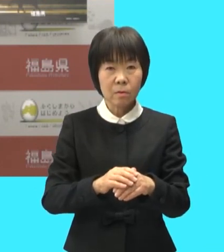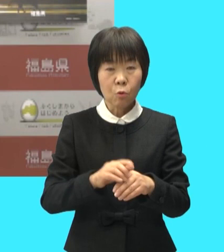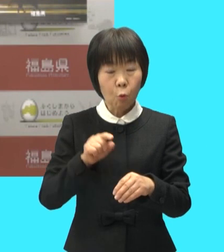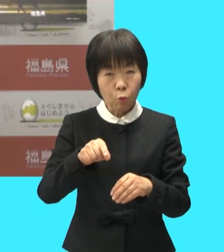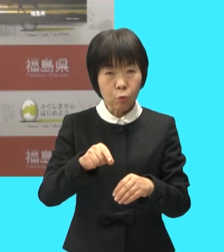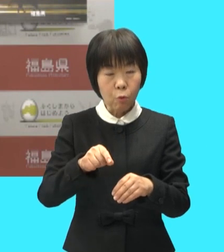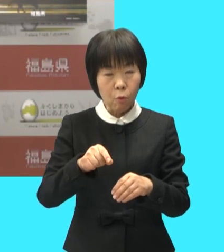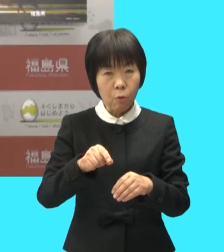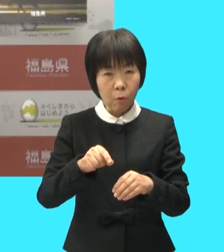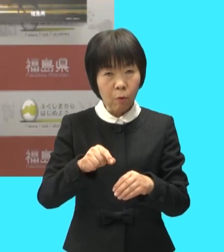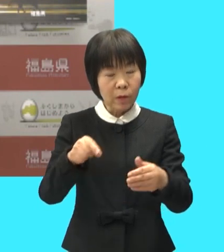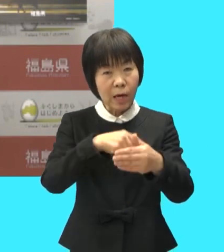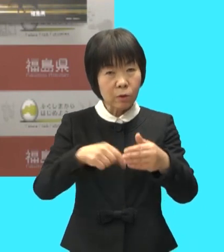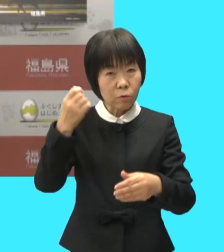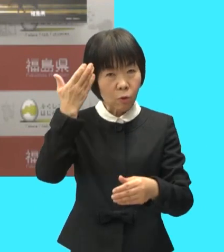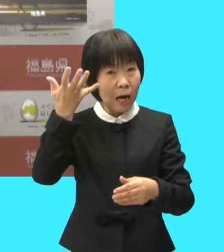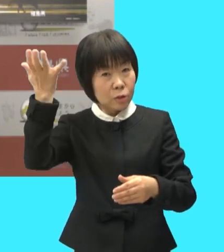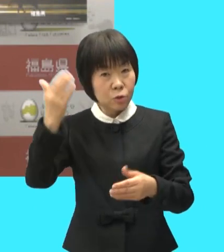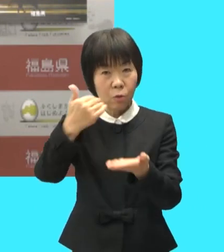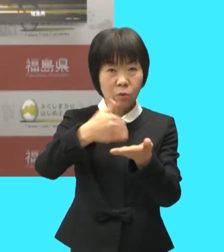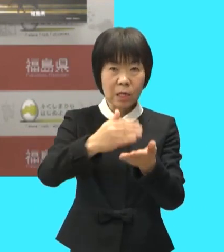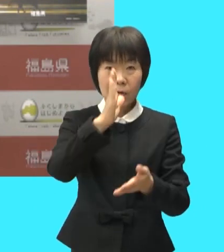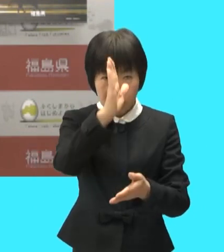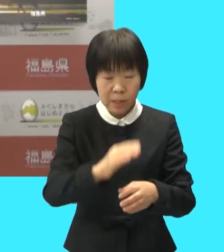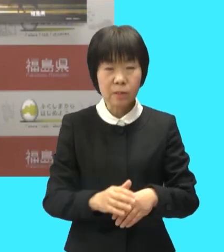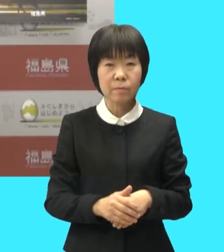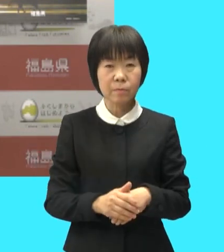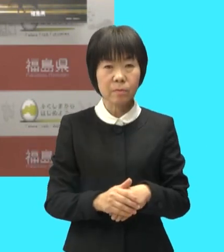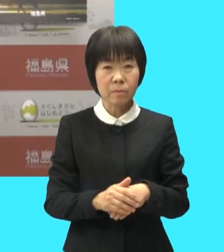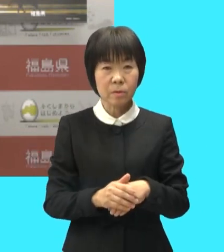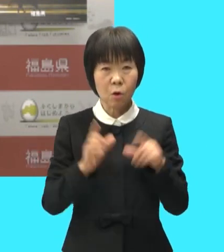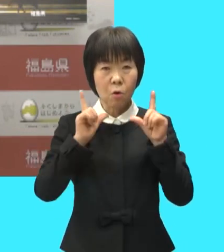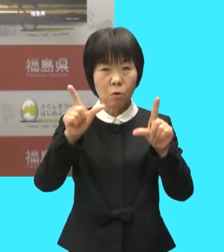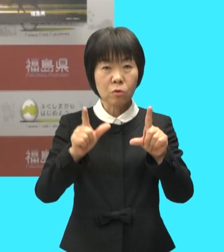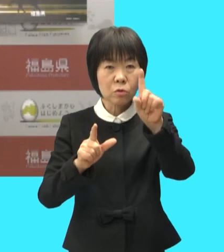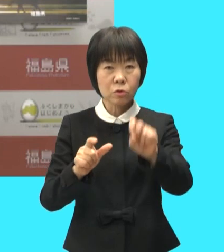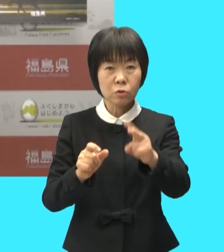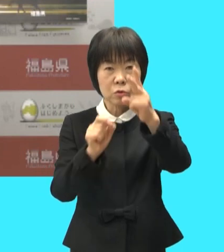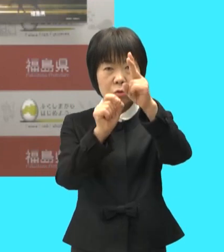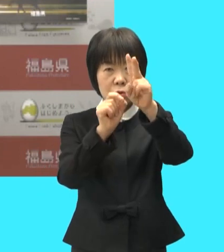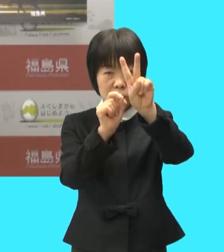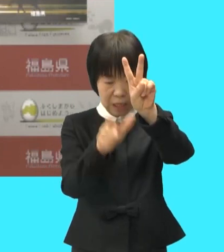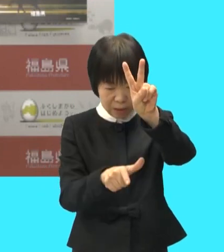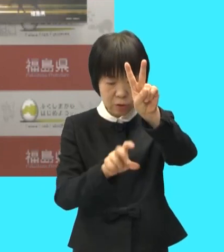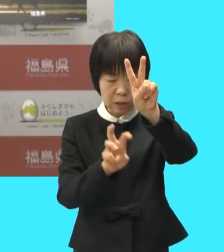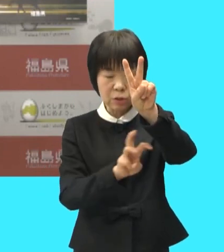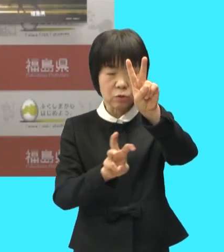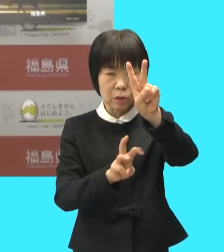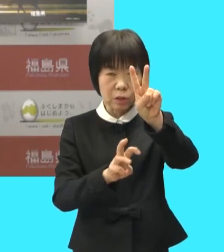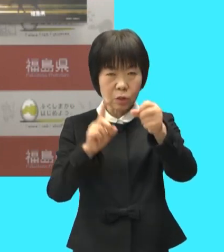られてみていかがでしたというご感想を聞かせていただければと思います。 12月30日、まさに年の瀬を迎える